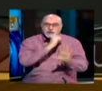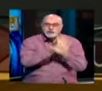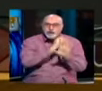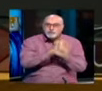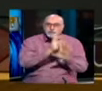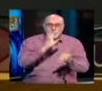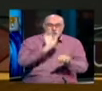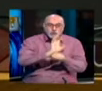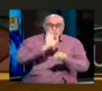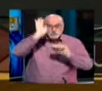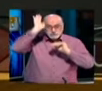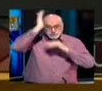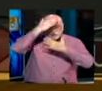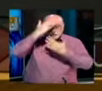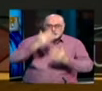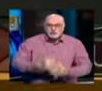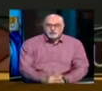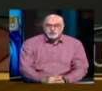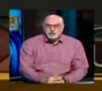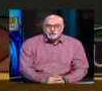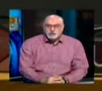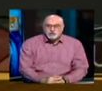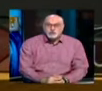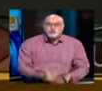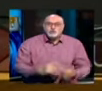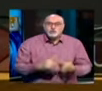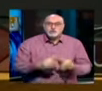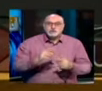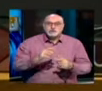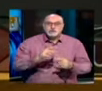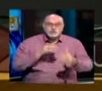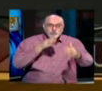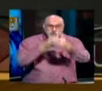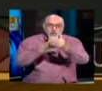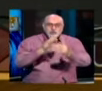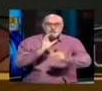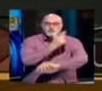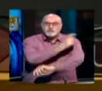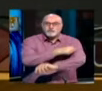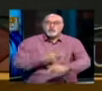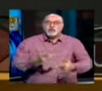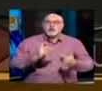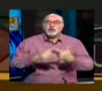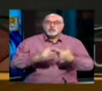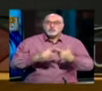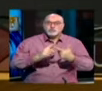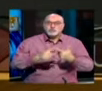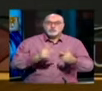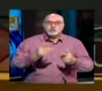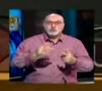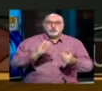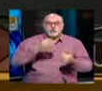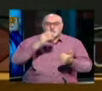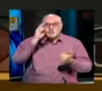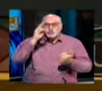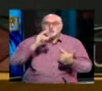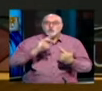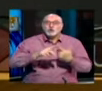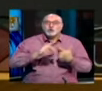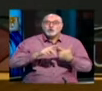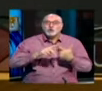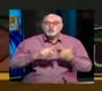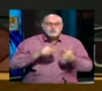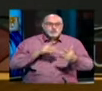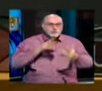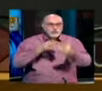في فلسطين من خلال استهداف المدنيين والبنى التحتية المدنية ومرافق الأمم المتحدة